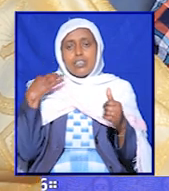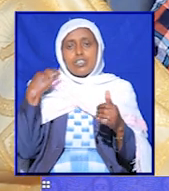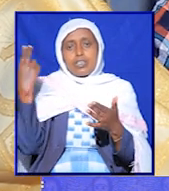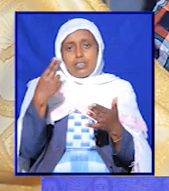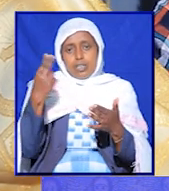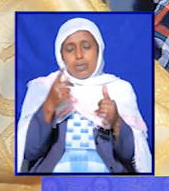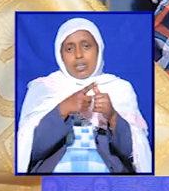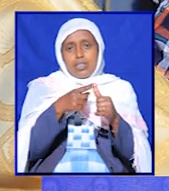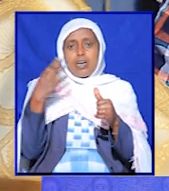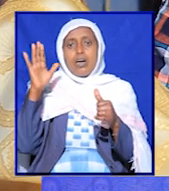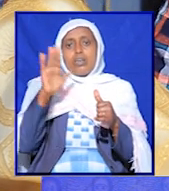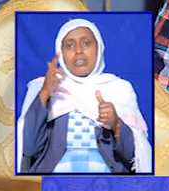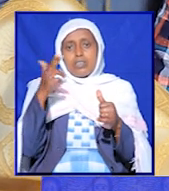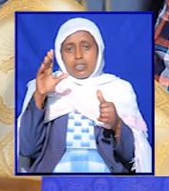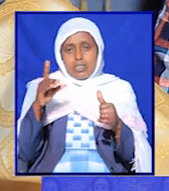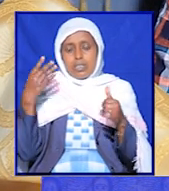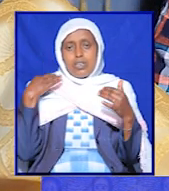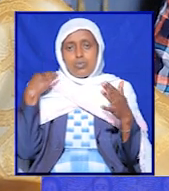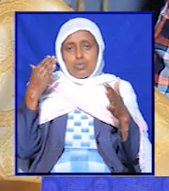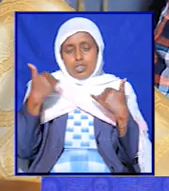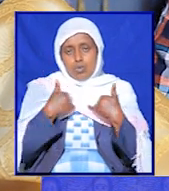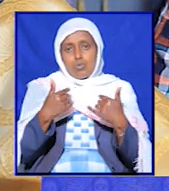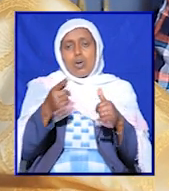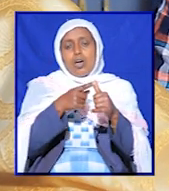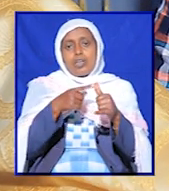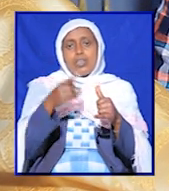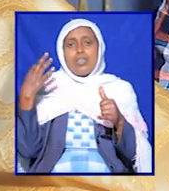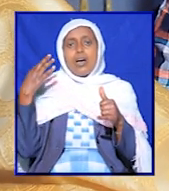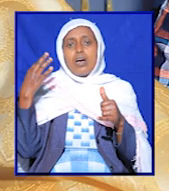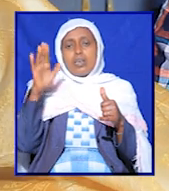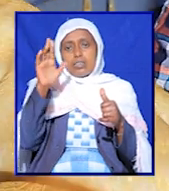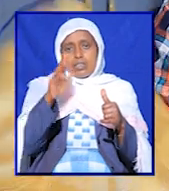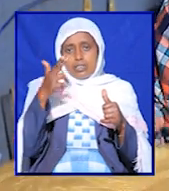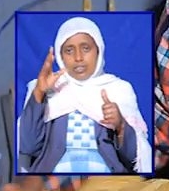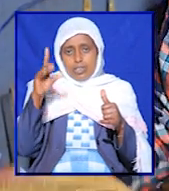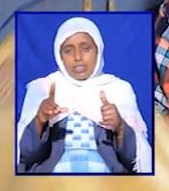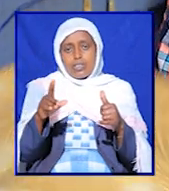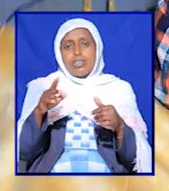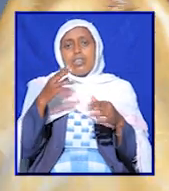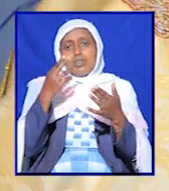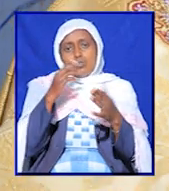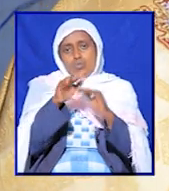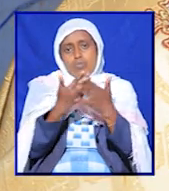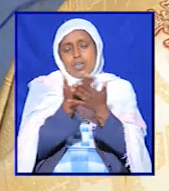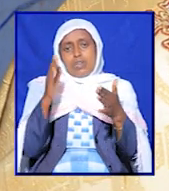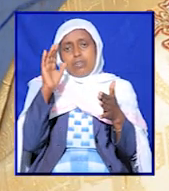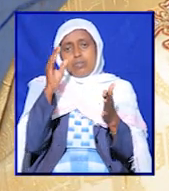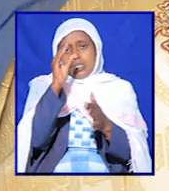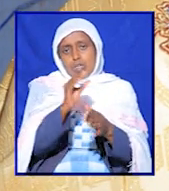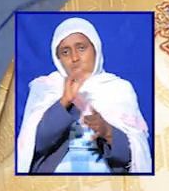እንጠቀማለን አንደኛ ግሪክም ልብሶች አሉን አንደኛ ግሪክ ዘርፍ አለ አንደኛ ግሪክ ሪቫን አለ አንደኛ ግሪክ